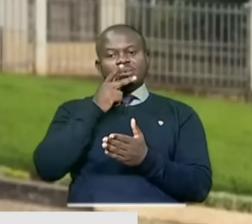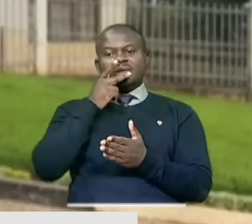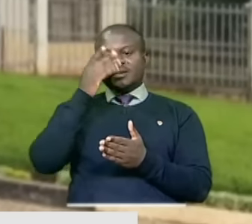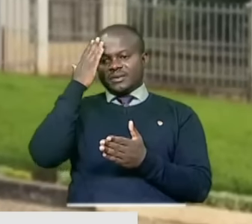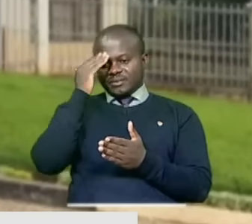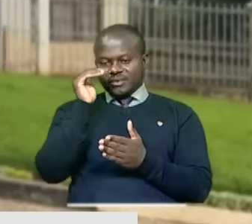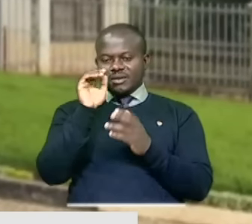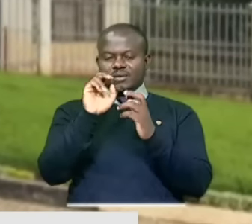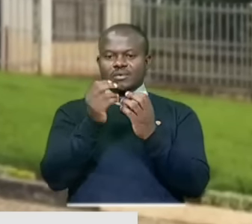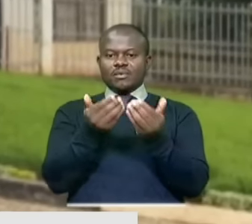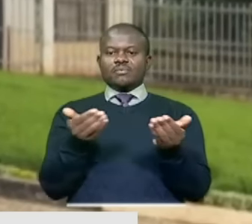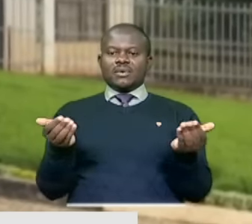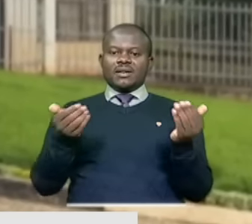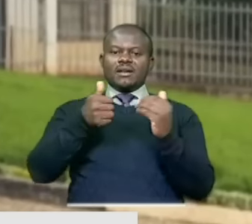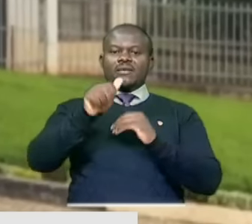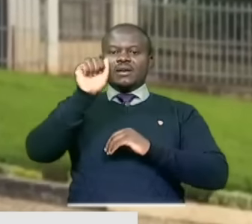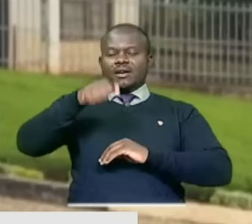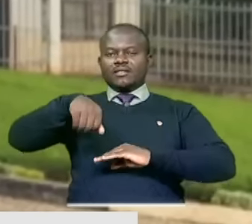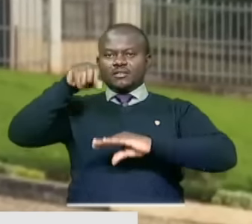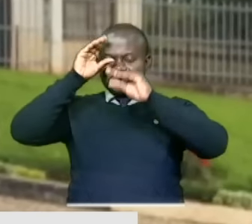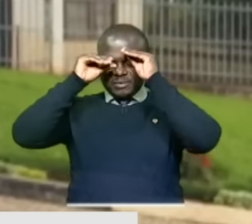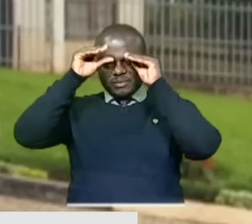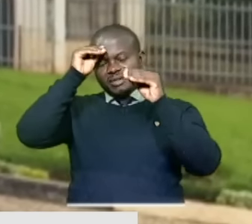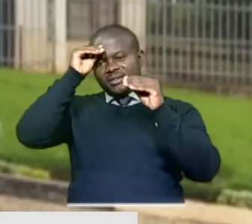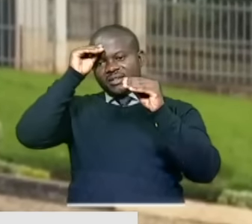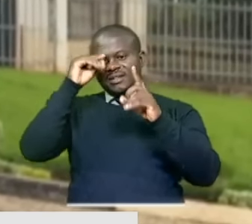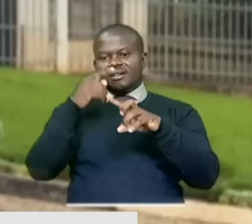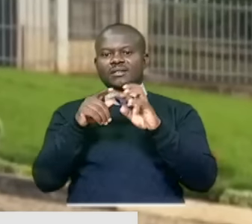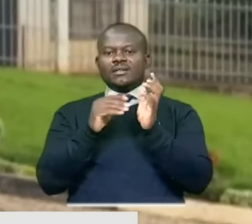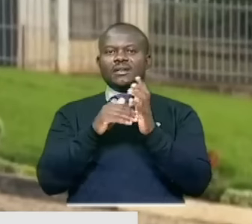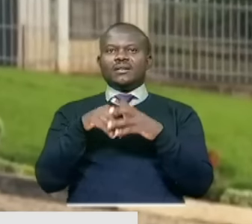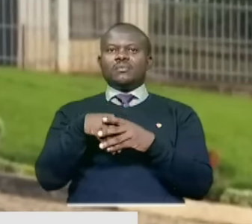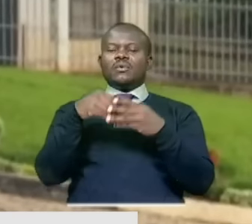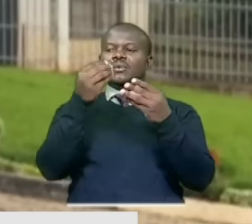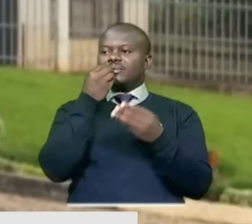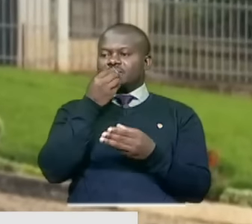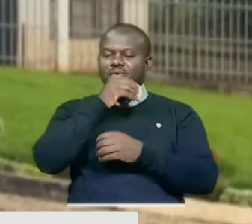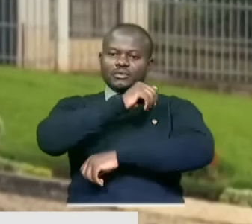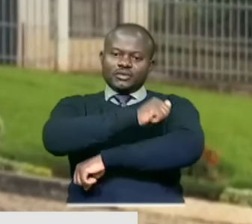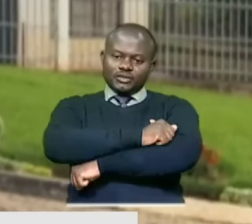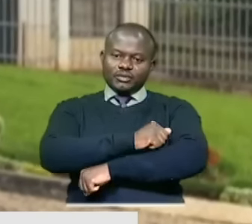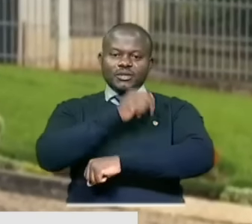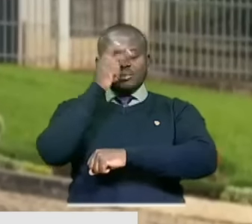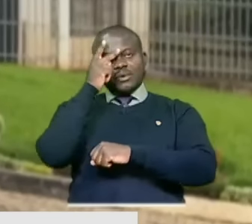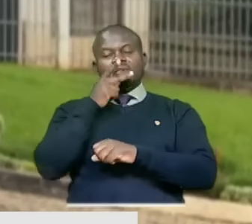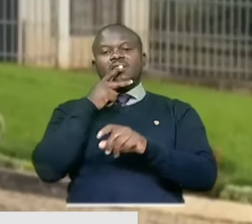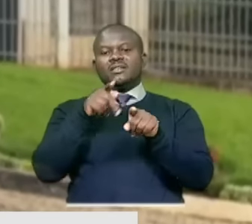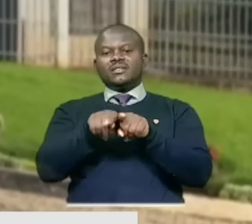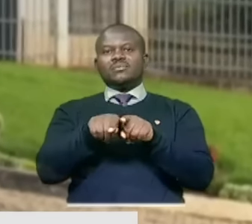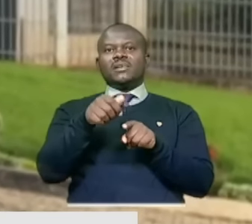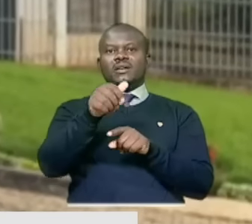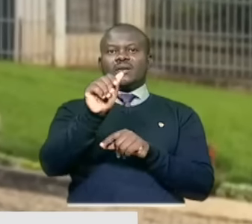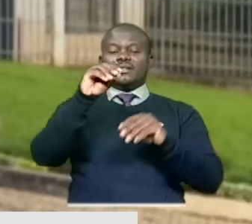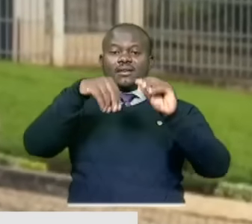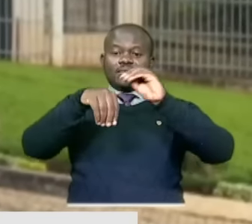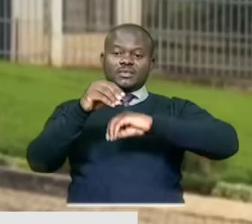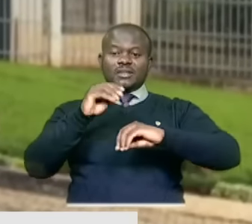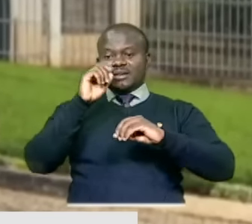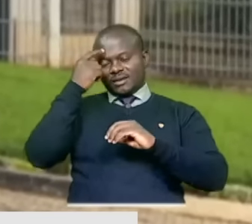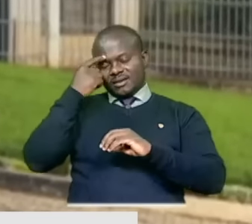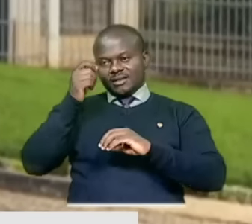ngo umwana yige hariho kumugaburira ku ishuri umubyeyi nawe agatanga umusanzu na leta ikagira